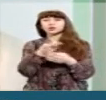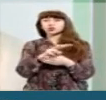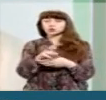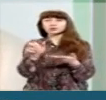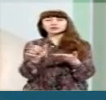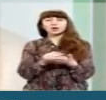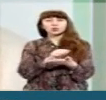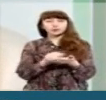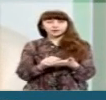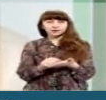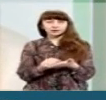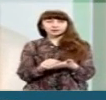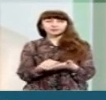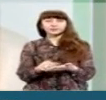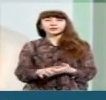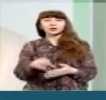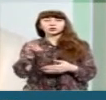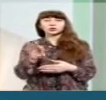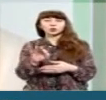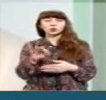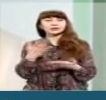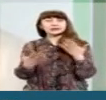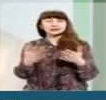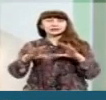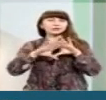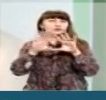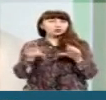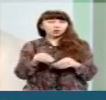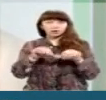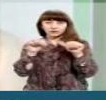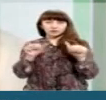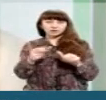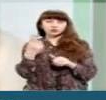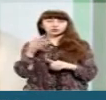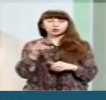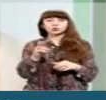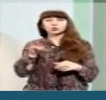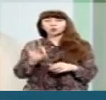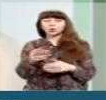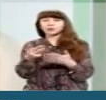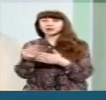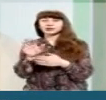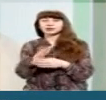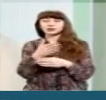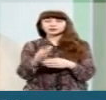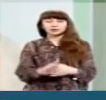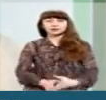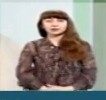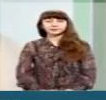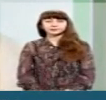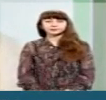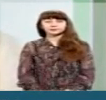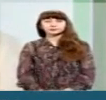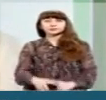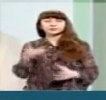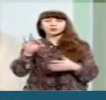төлейді. Облыстық маңызы бар қалалардағы жылжымайтын мүлік нысанына 7100 теңге төлейді. Ал аудандық маңызы бар шаһарларға оның